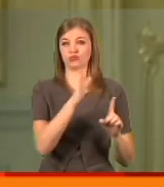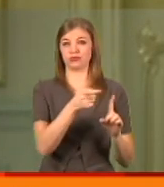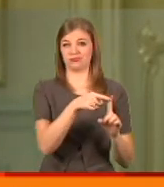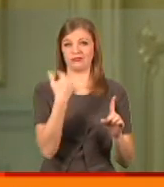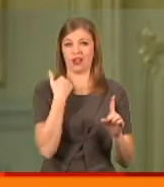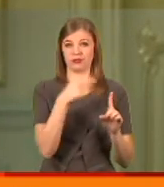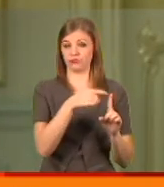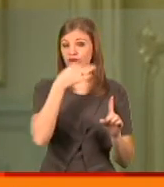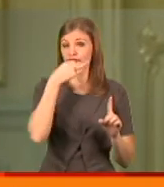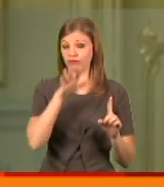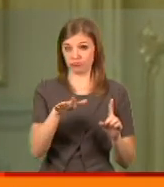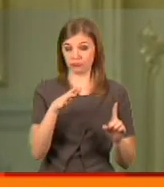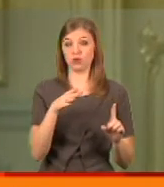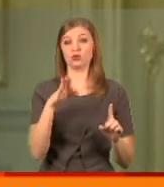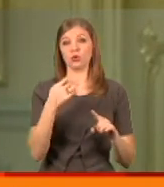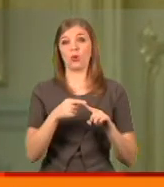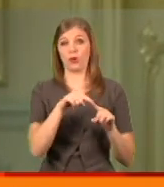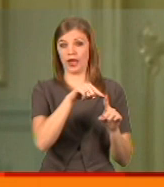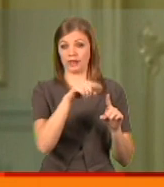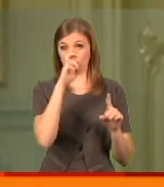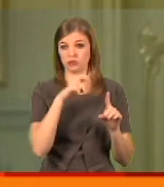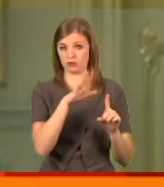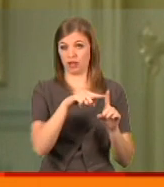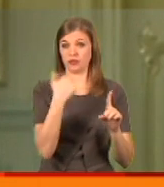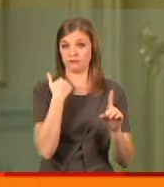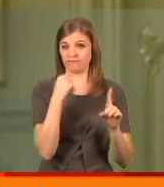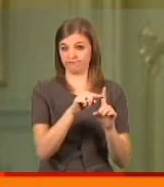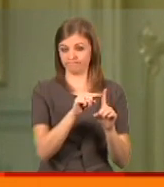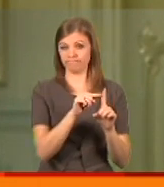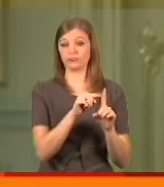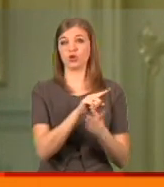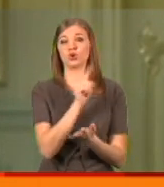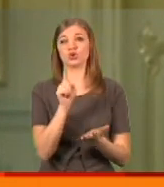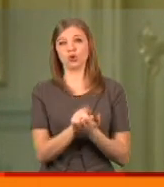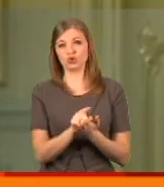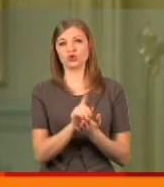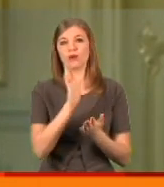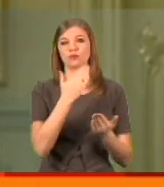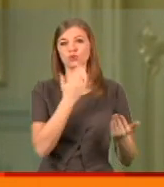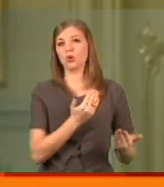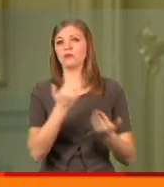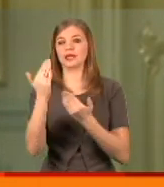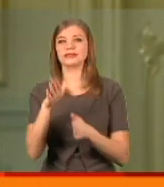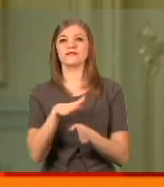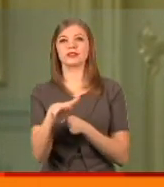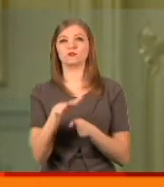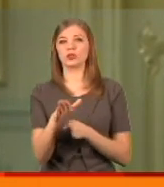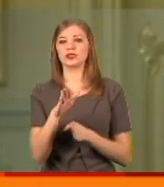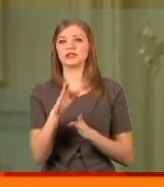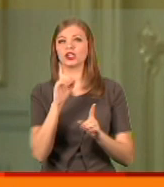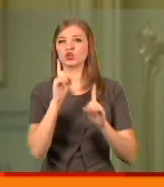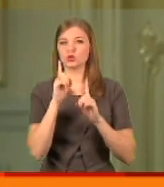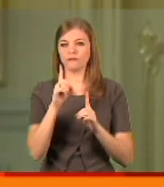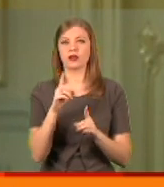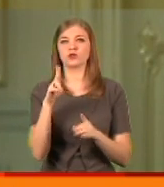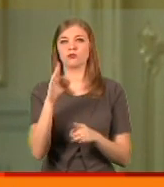запрошує інформацію, то ця страна, в даному випадку Великобританія, должна будет обратиться в исполнительный совет